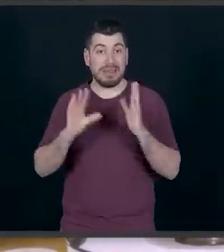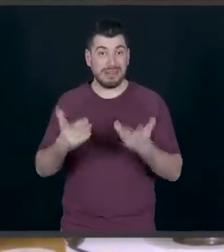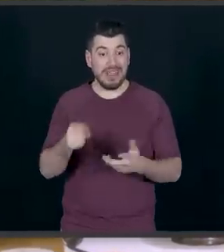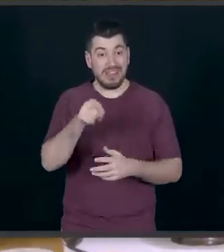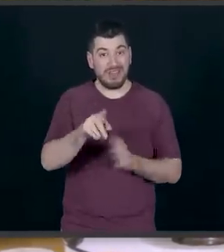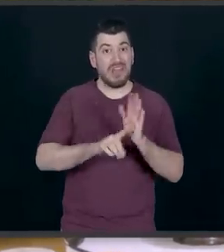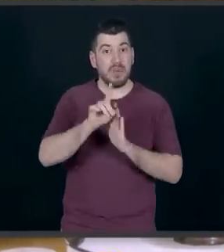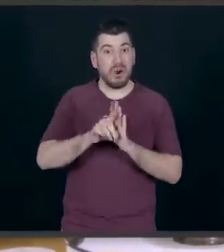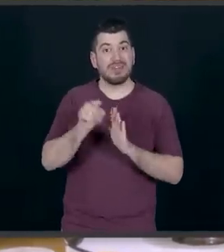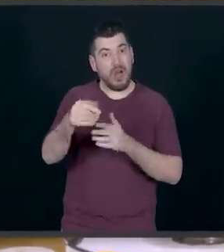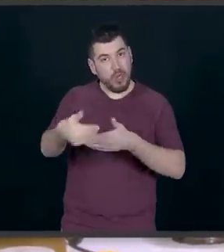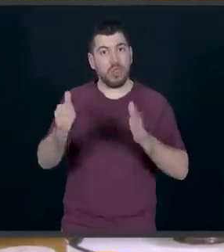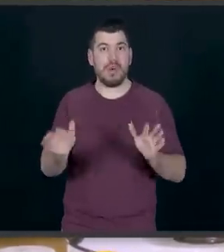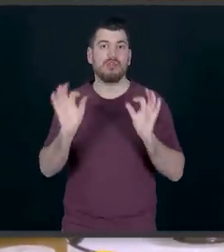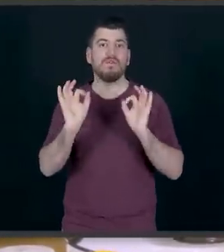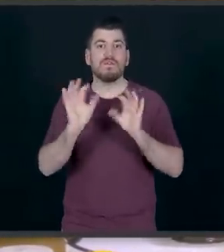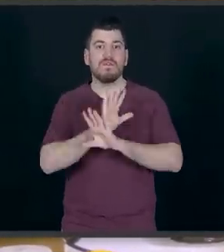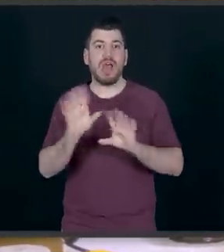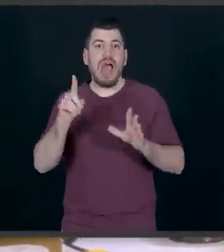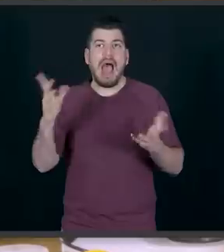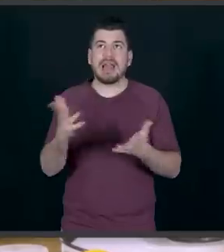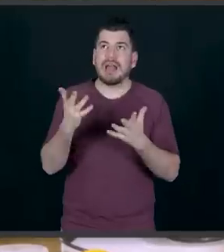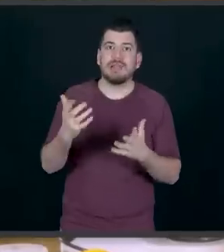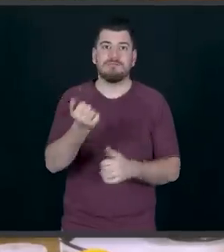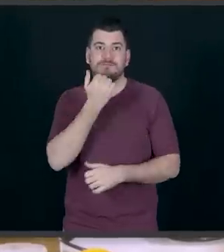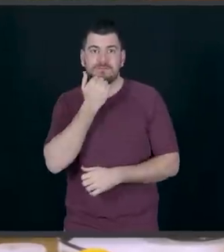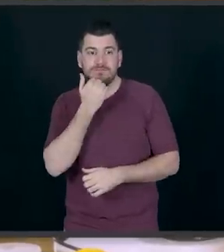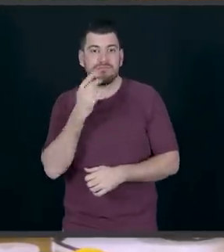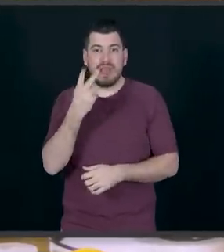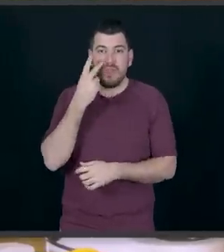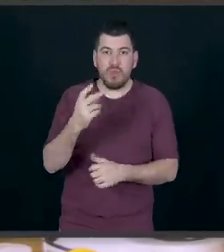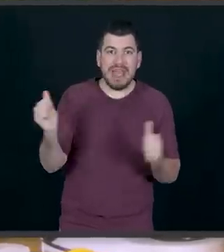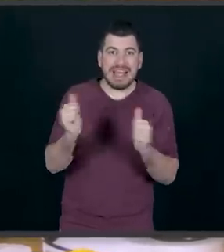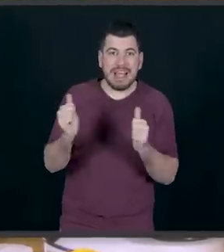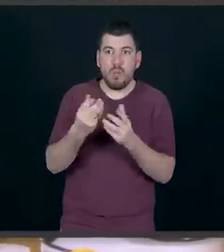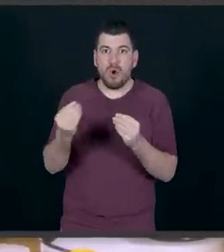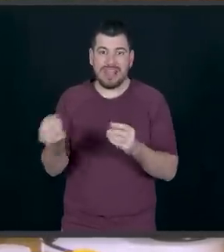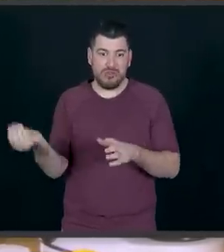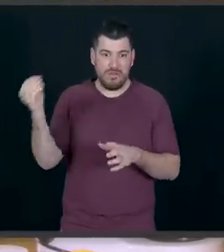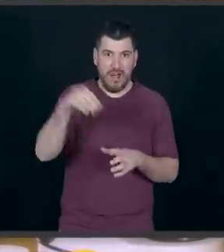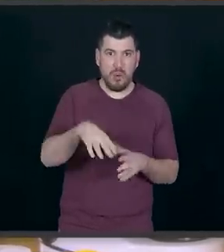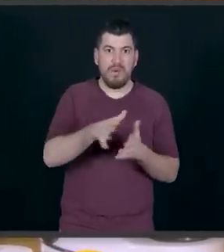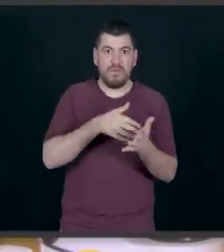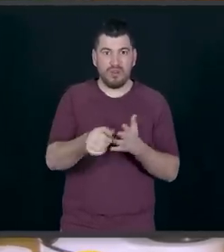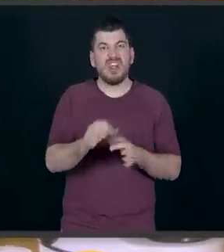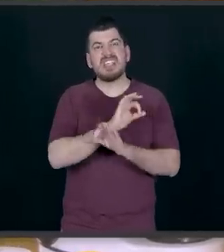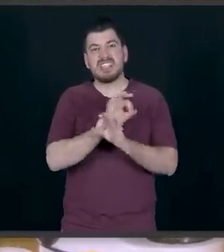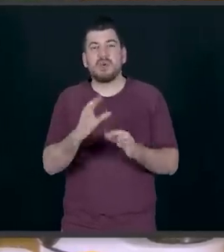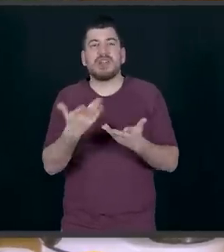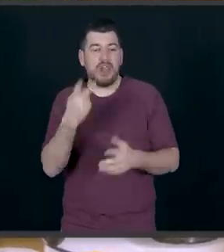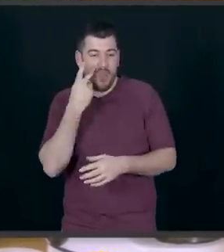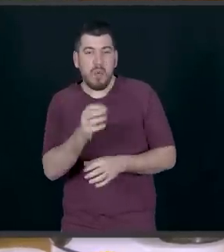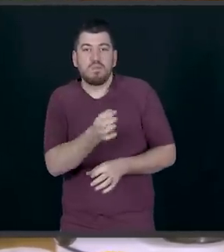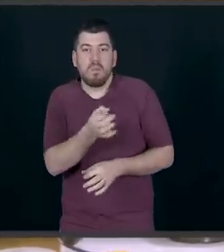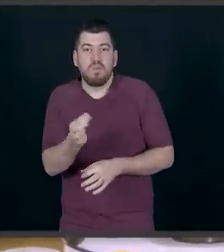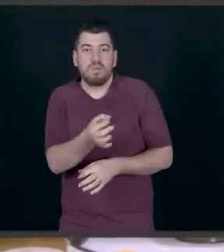στη θερμοκρασία δωματίου. Σε περίπτωση που κάτι πάει στραβά, δηλαδή κάτι είναι πολύ κρύο και μπει μέσα στο βούτυρο, είναι πολύ λογικό να κάνει γρουμπαλάκια το